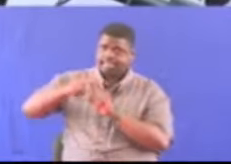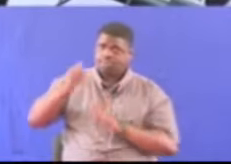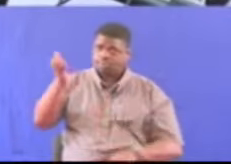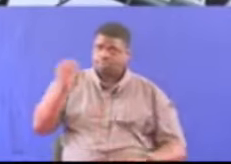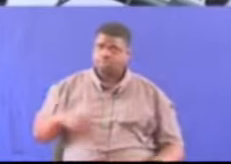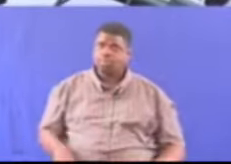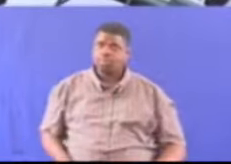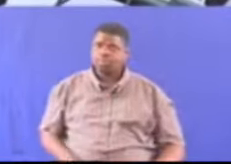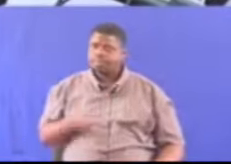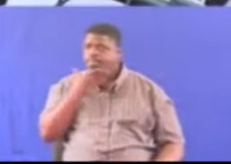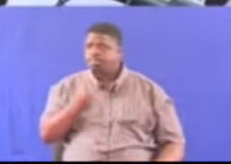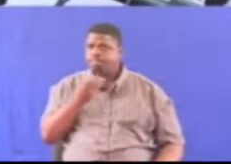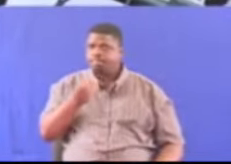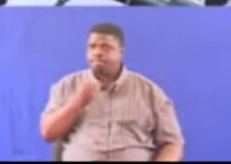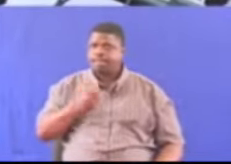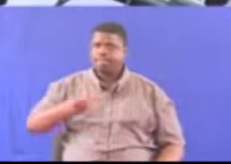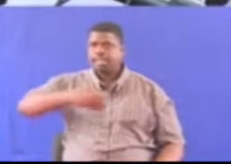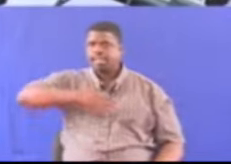baba yetu,